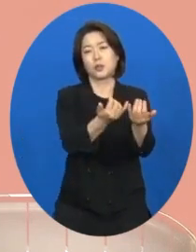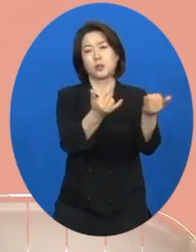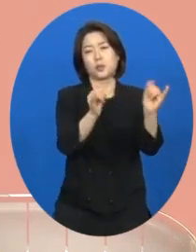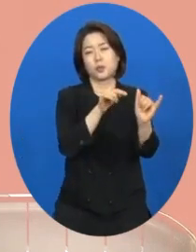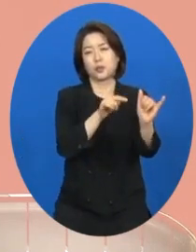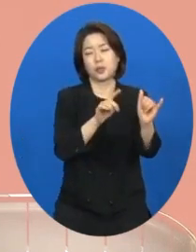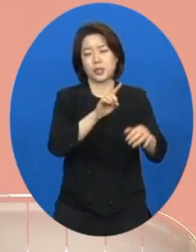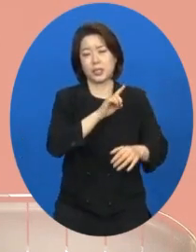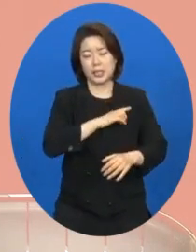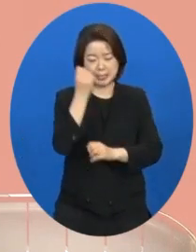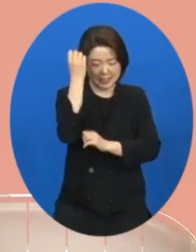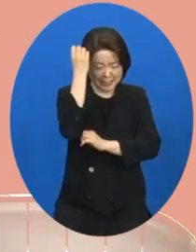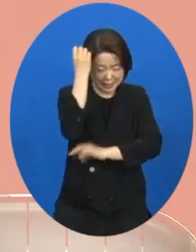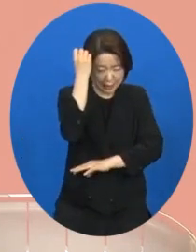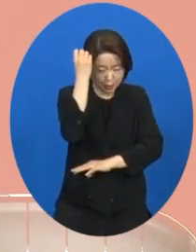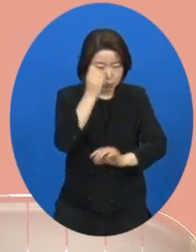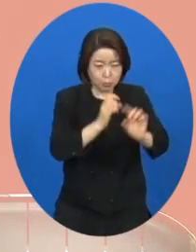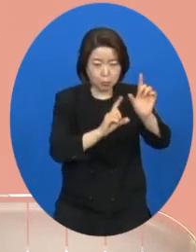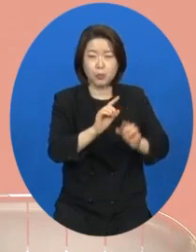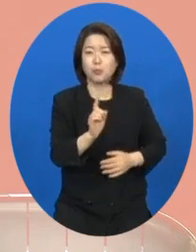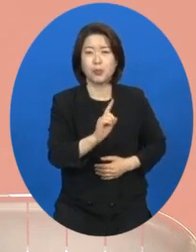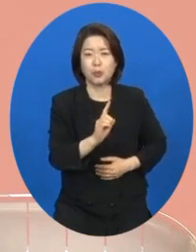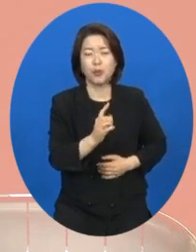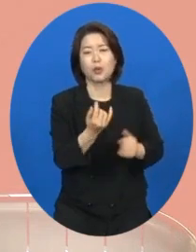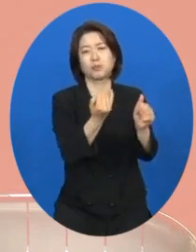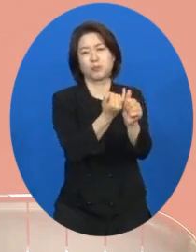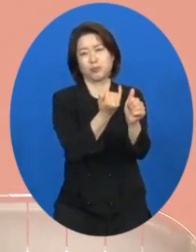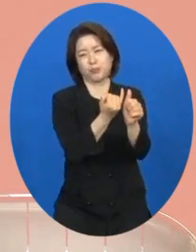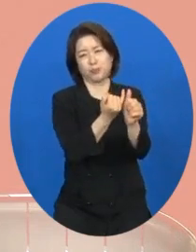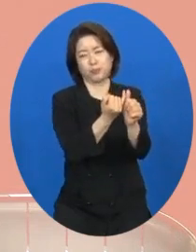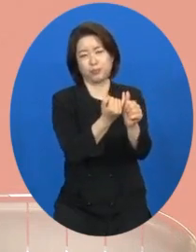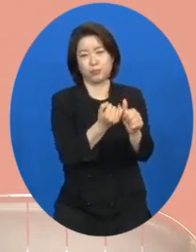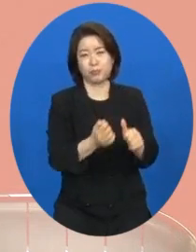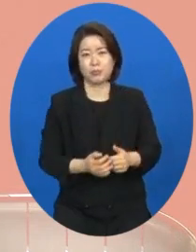원형이 뭐죠? 부부예요, 부부.